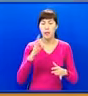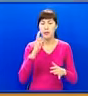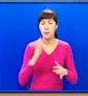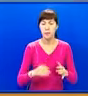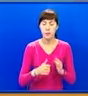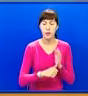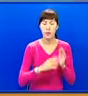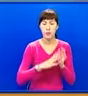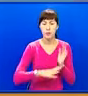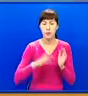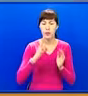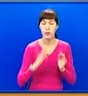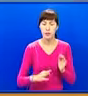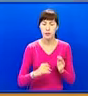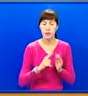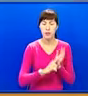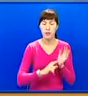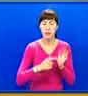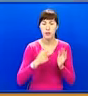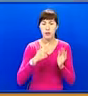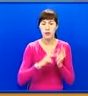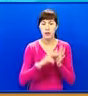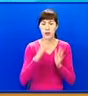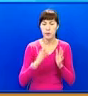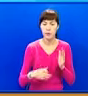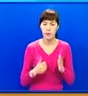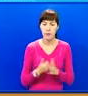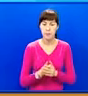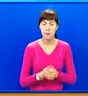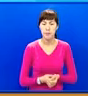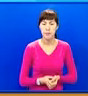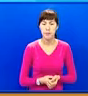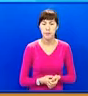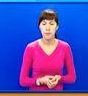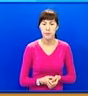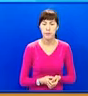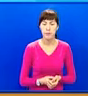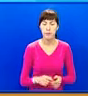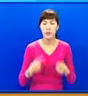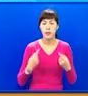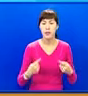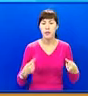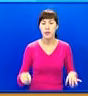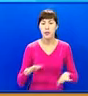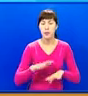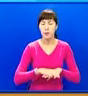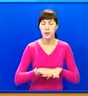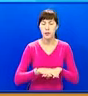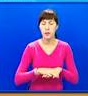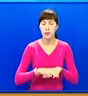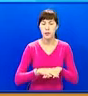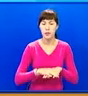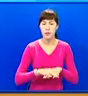мөлшерлемесі 6,9%-дан басталып 7,8%-ға барады. Жинақ тұрғын үй банкінен емес, басқа банкілерден де